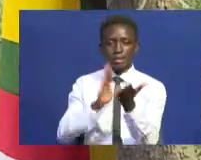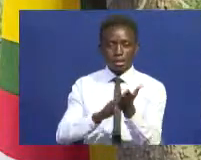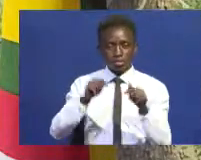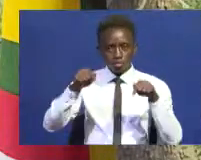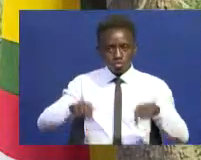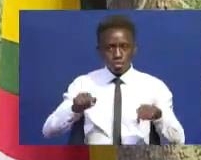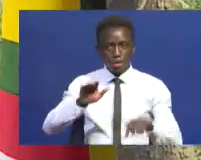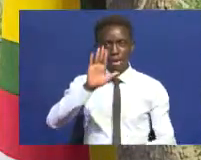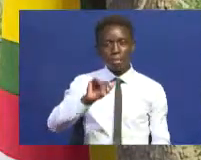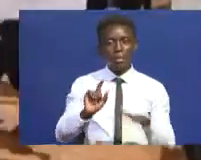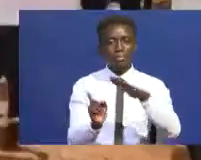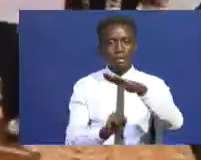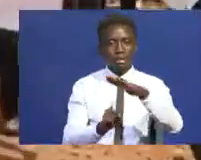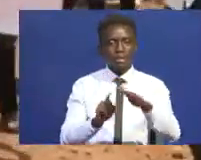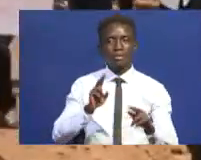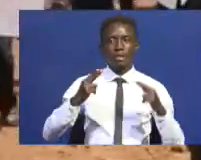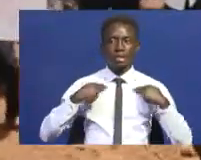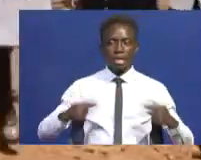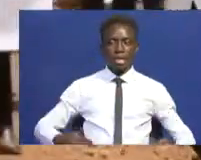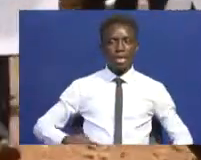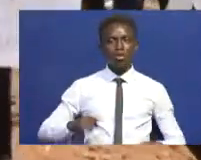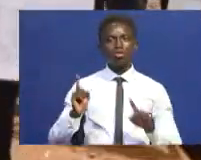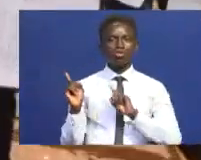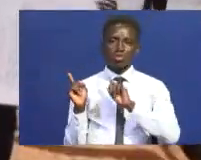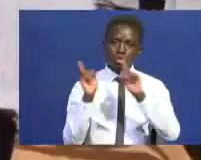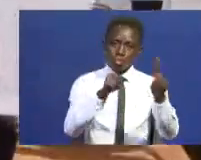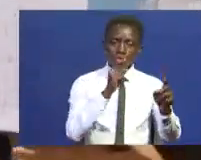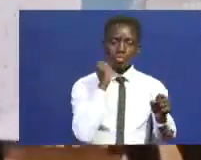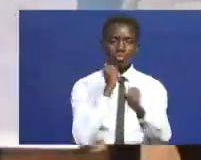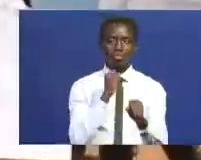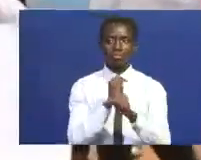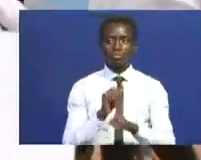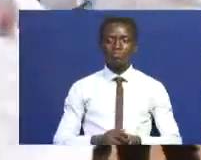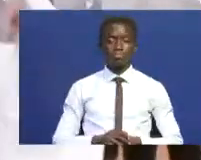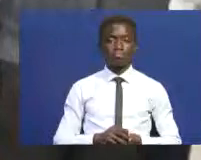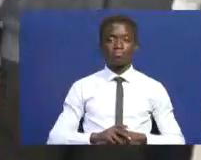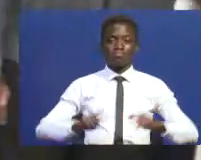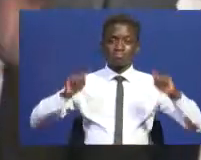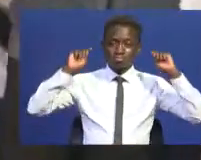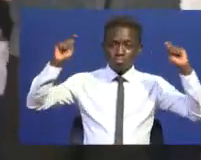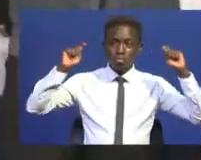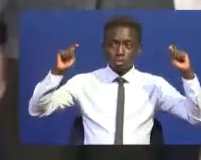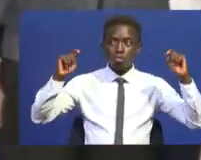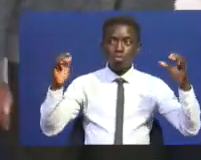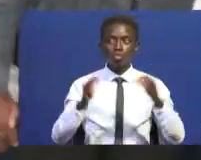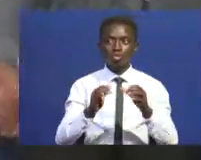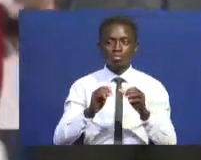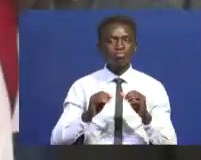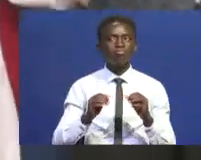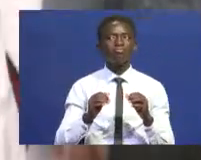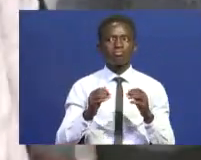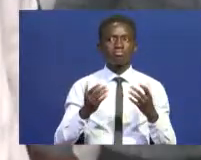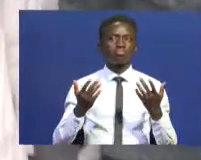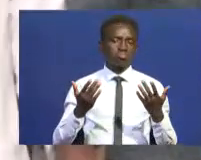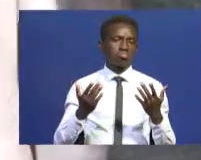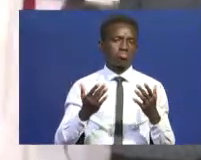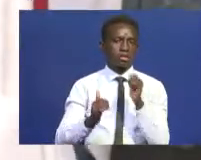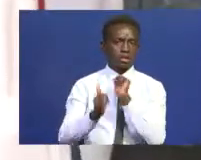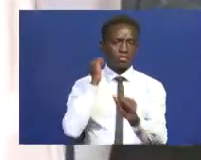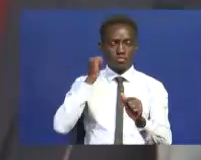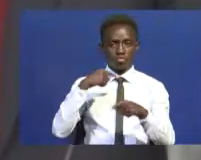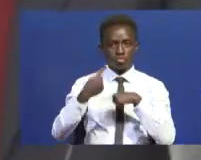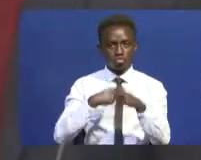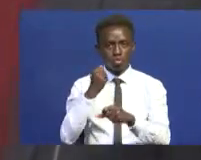Health and report to work. Wataalamu wa matibabu wajiunga kwenye mgomo unaoendelea wa hudumu wa afya licha serikali